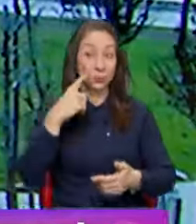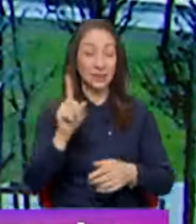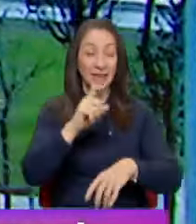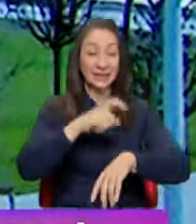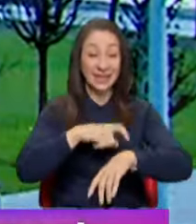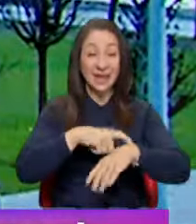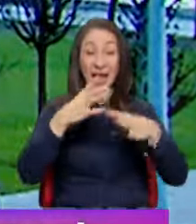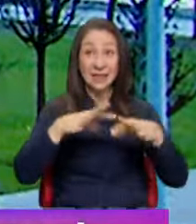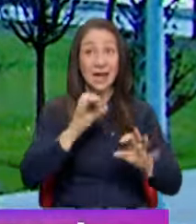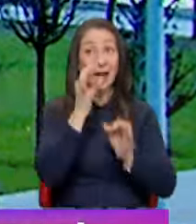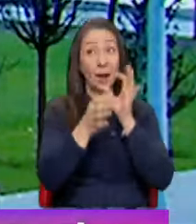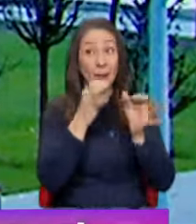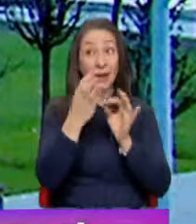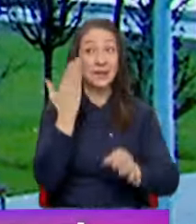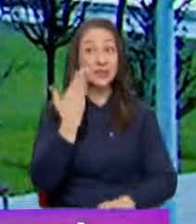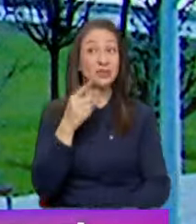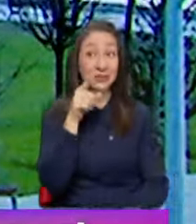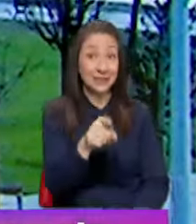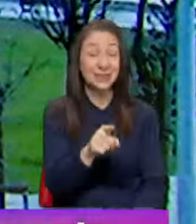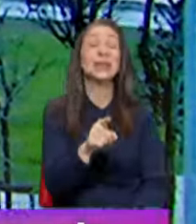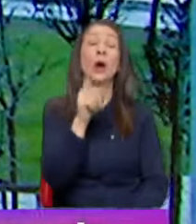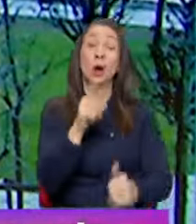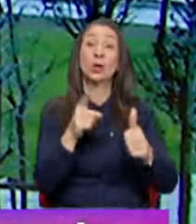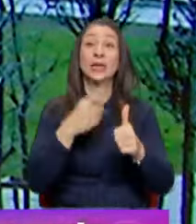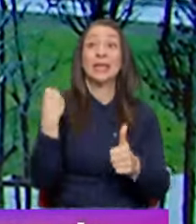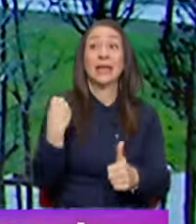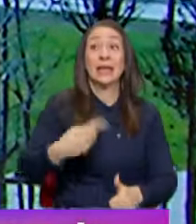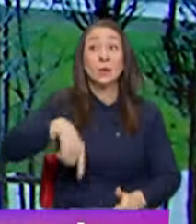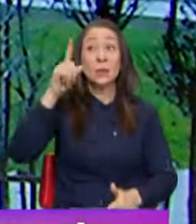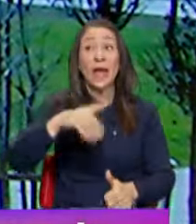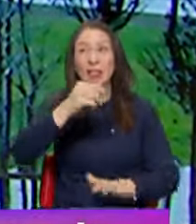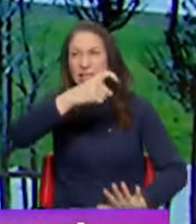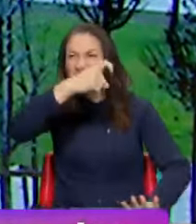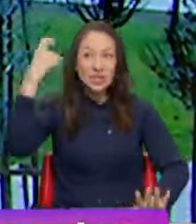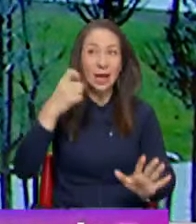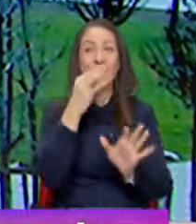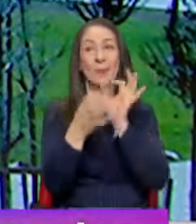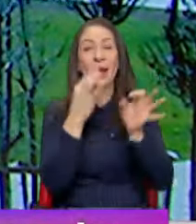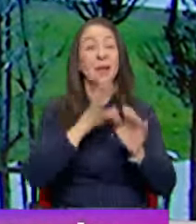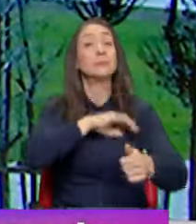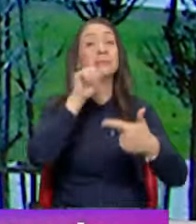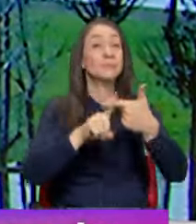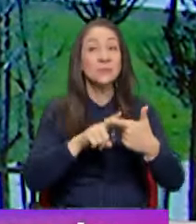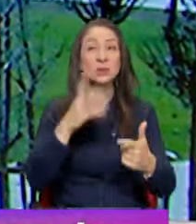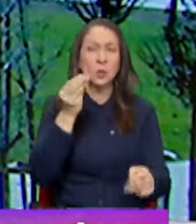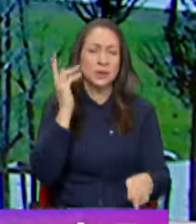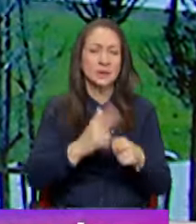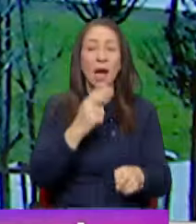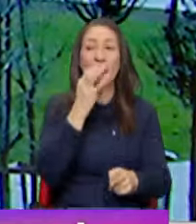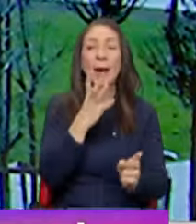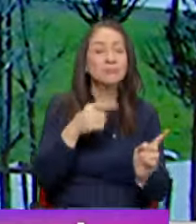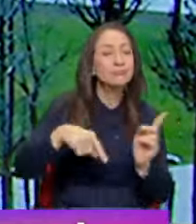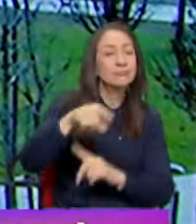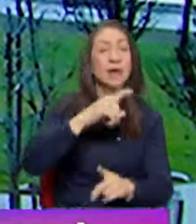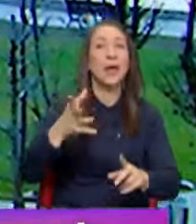hazırladığımız haberleri ekranlarınıza getireceğiz önce yeni günün en sıcak haberlerini paylaşacağız sonra çok hızlı haber turumuz